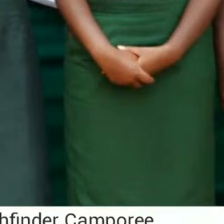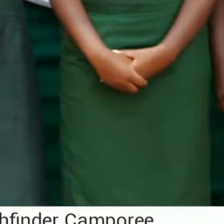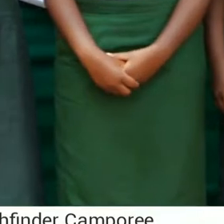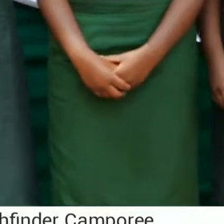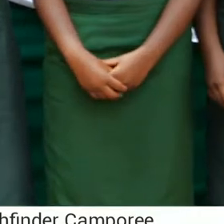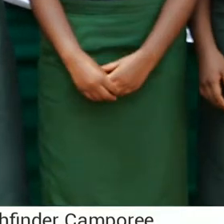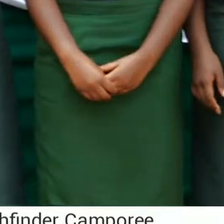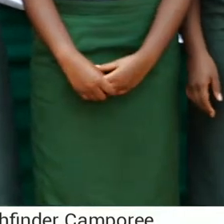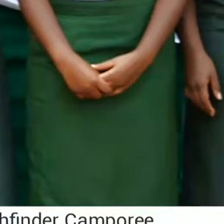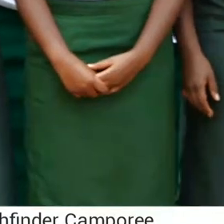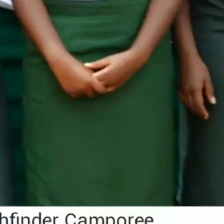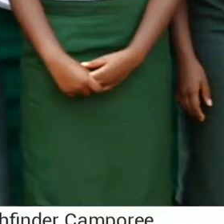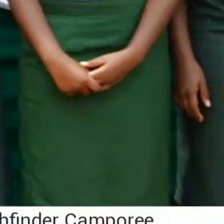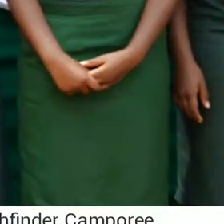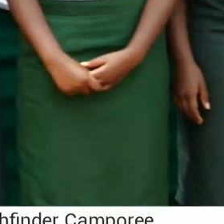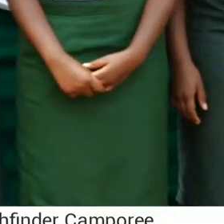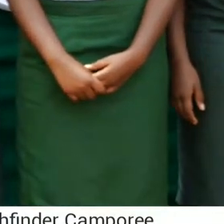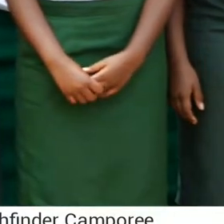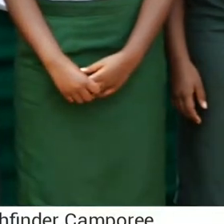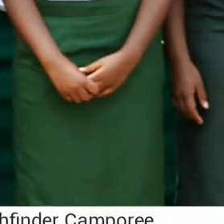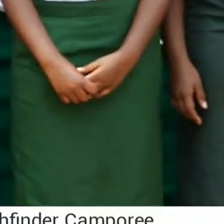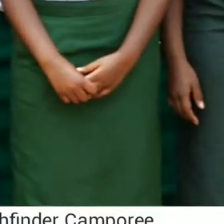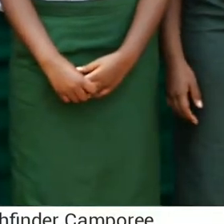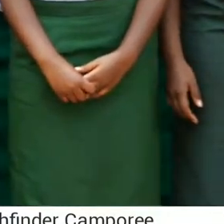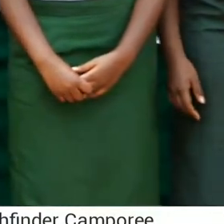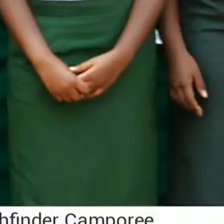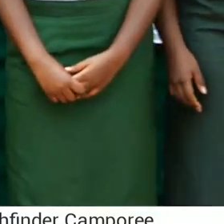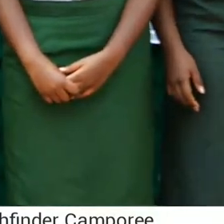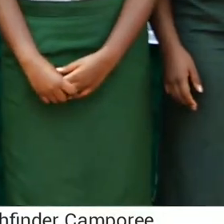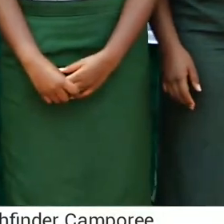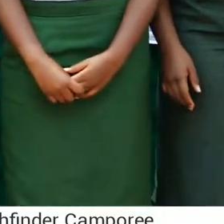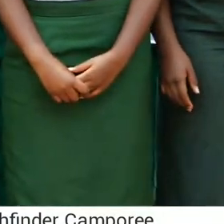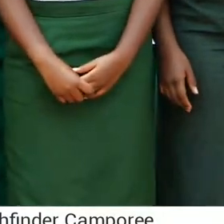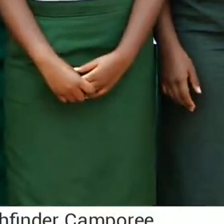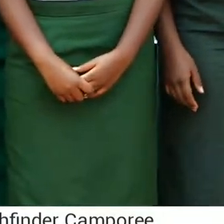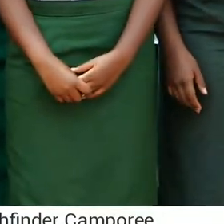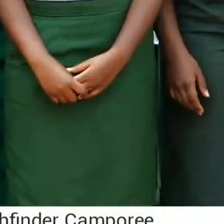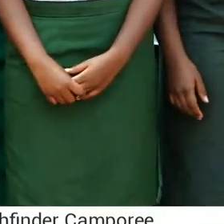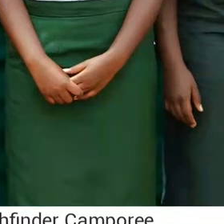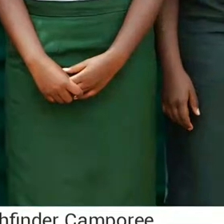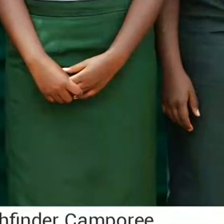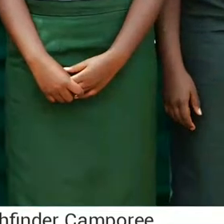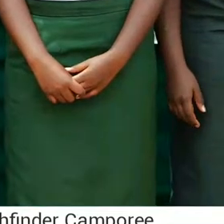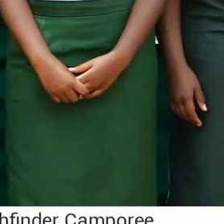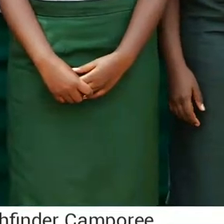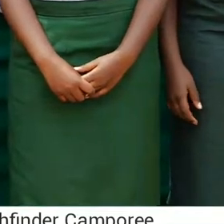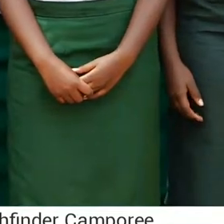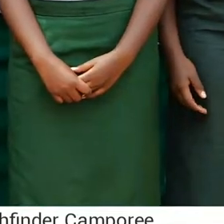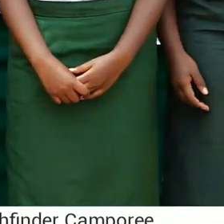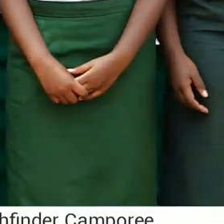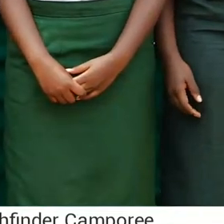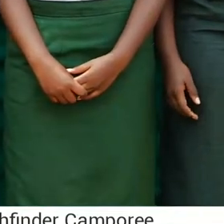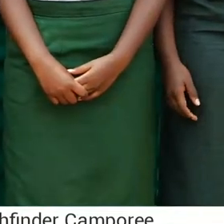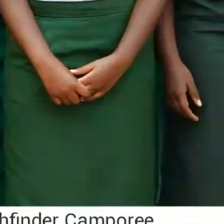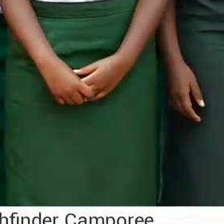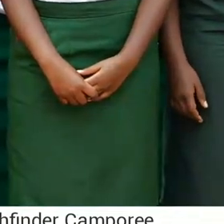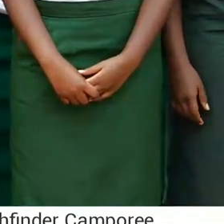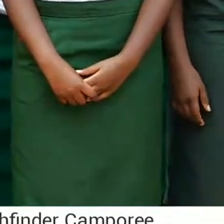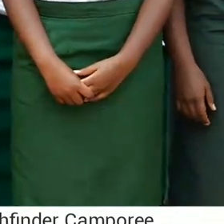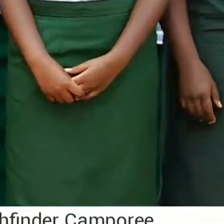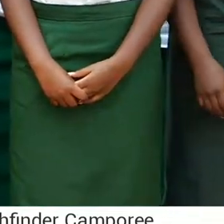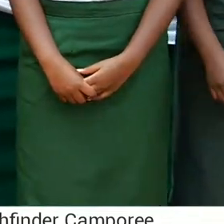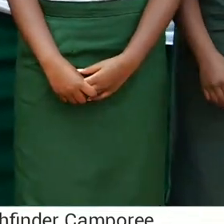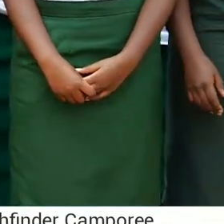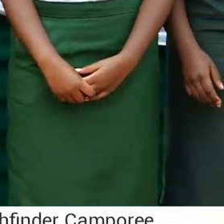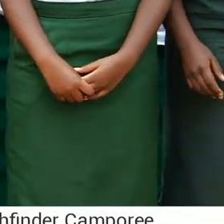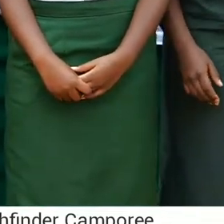Leo upo mwenye nguvu, na kesho wewe ni mifupa. Hatima yake mwanadamu